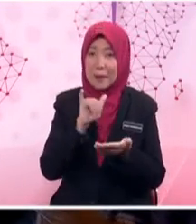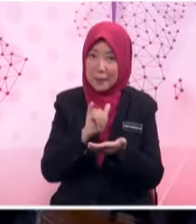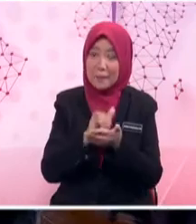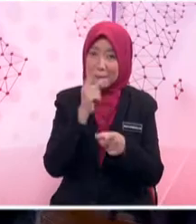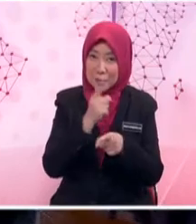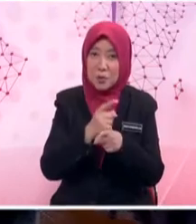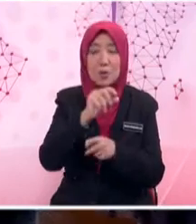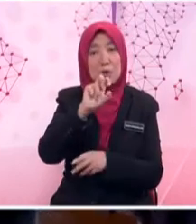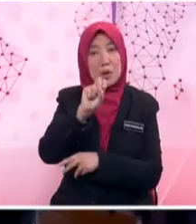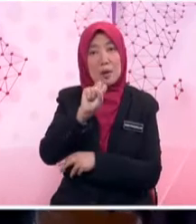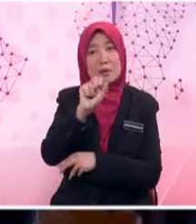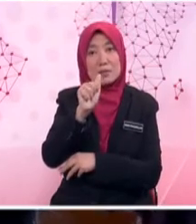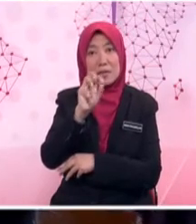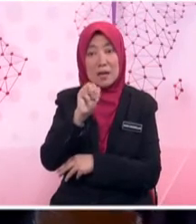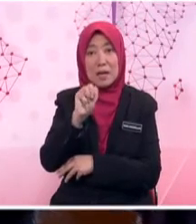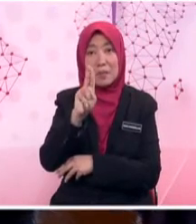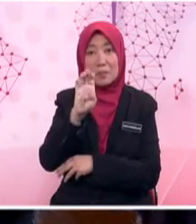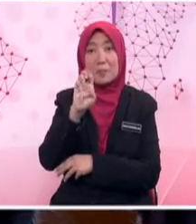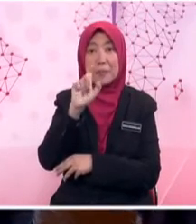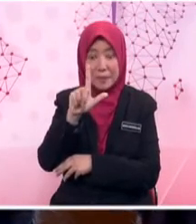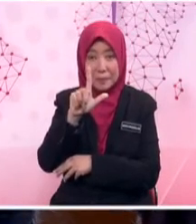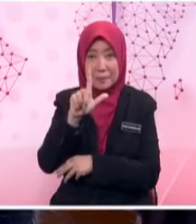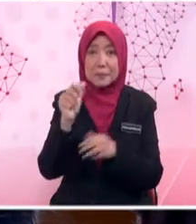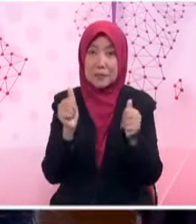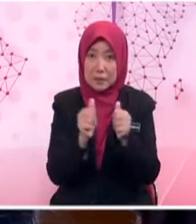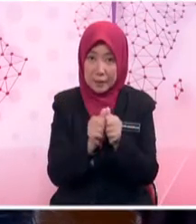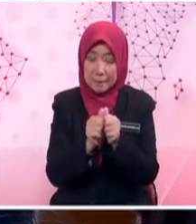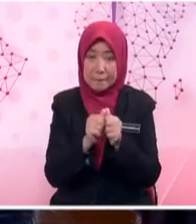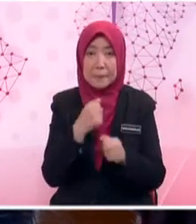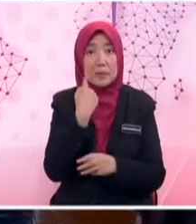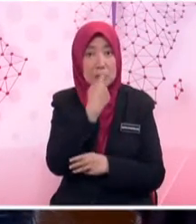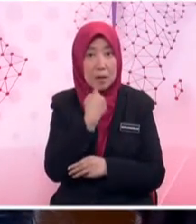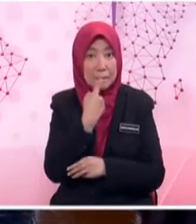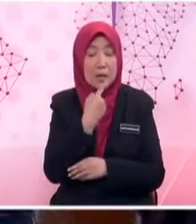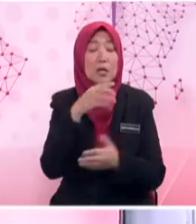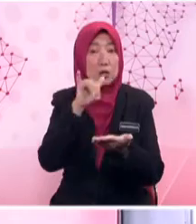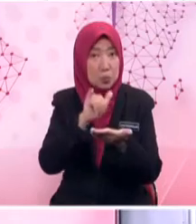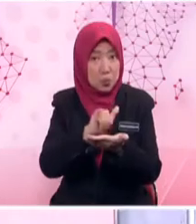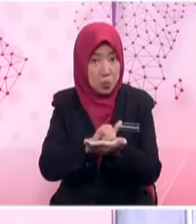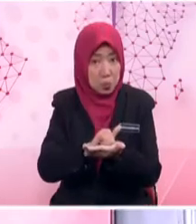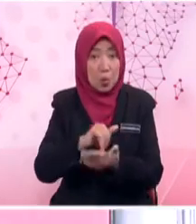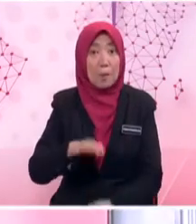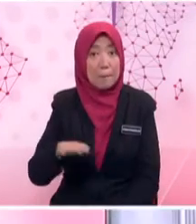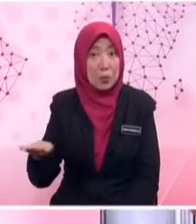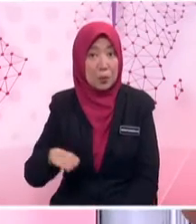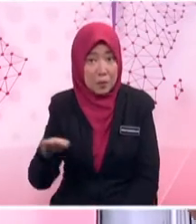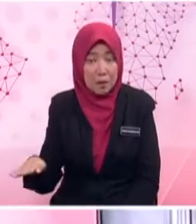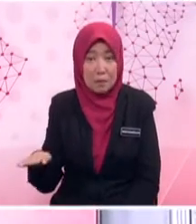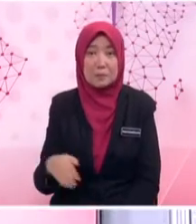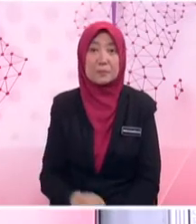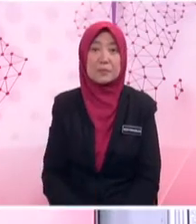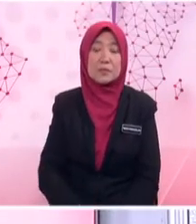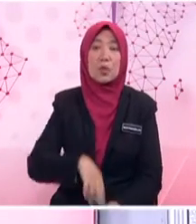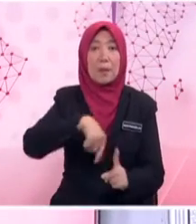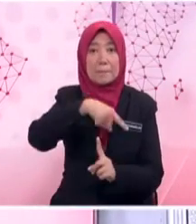betul. Okey, Samuel. Kita akan mula dengan siapa? Samuel ni adalah seorang budak. Samuel. Okey. Bila kita mula